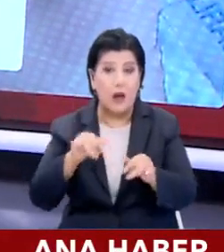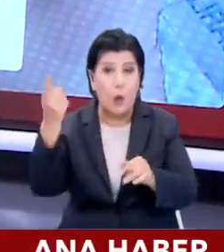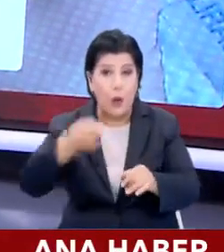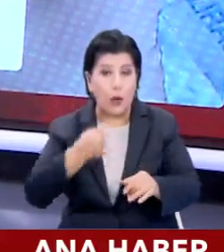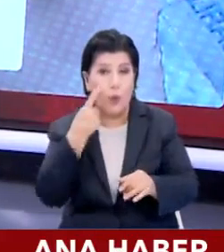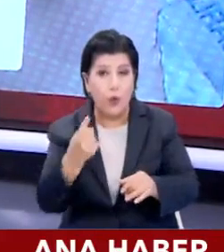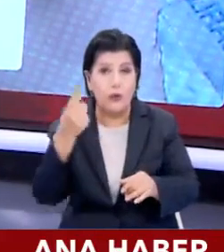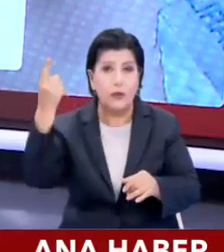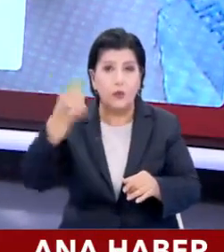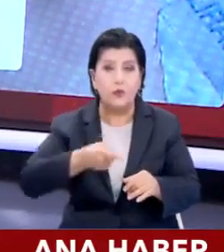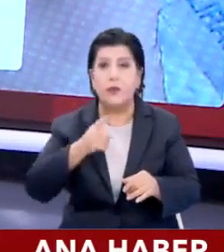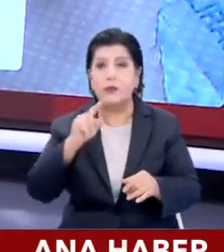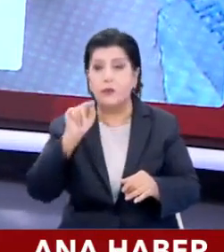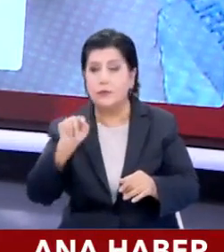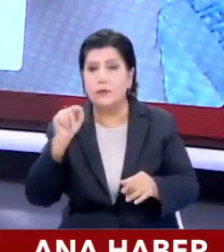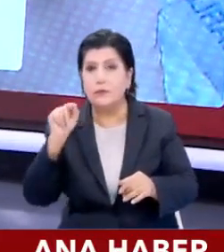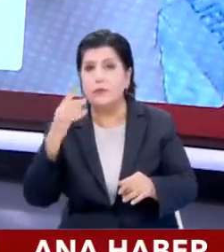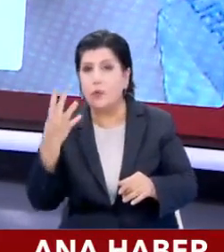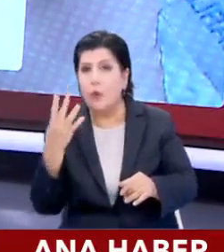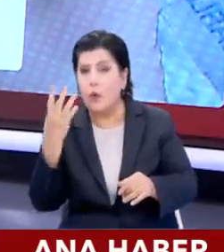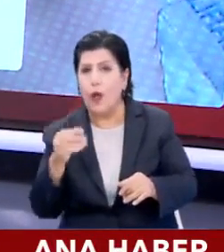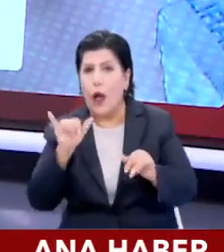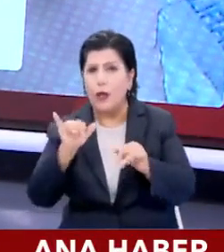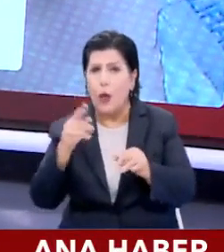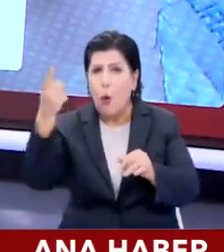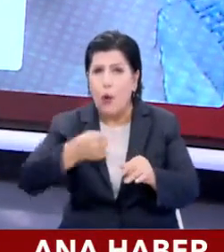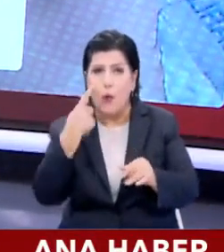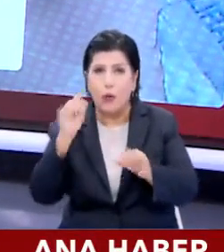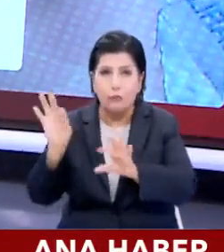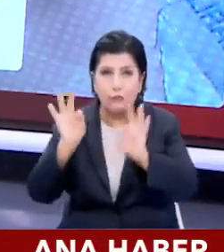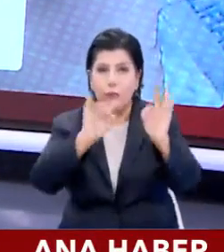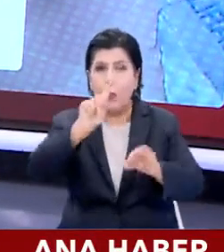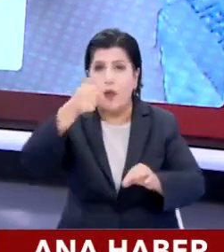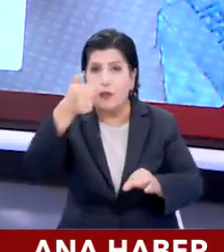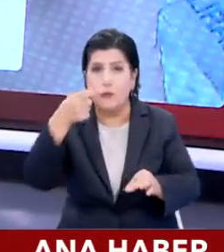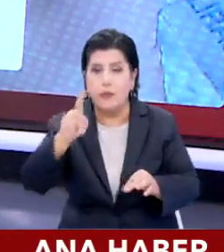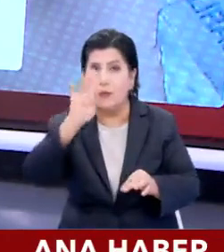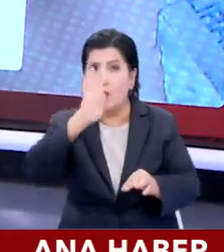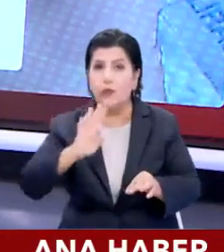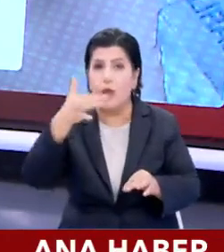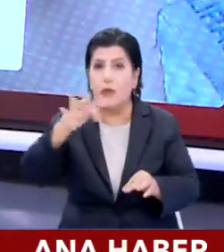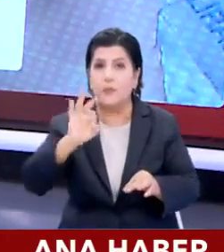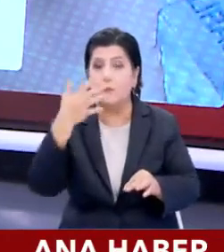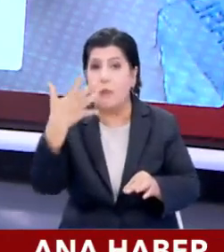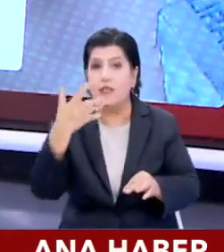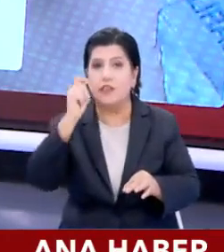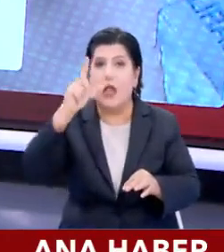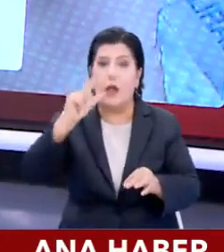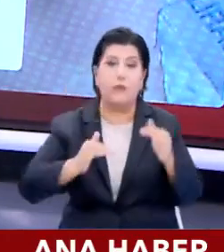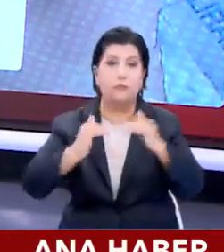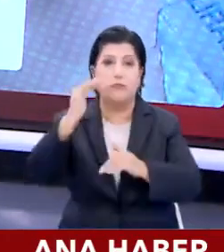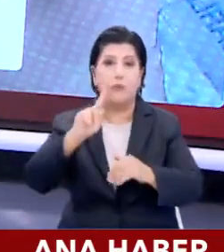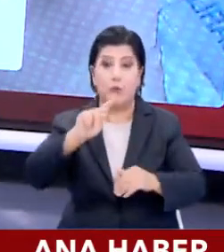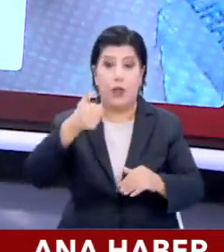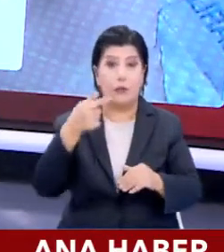oranda yapılacak %108.4 olursa eğer tabii aynı oranda 16.000.465 TL'ye